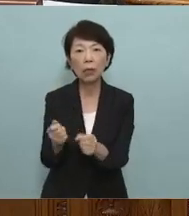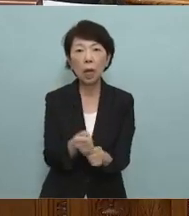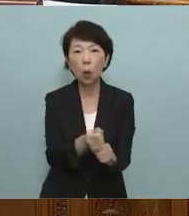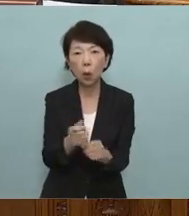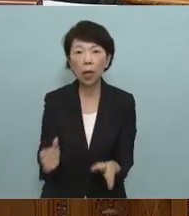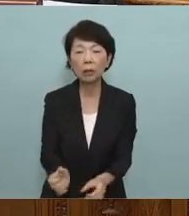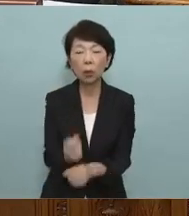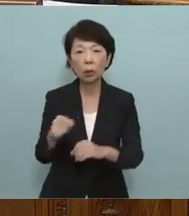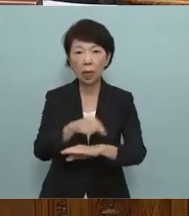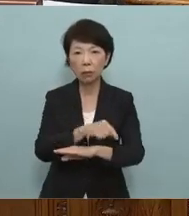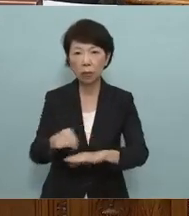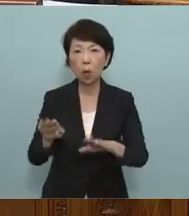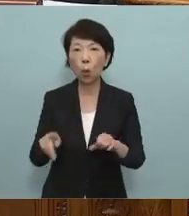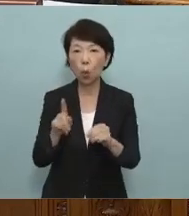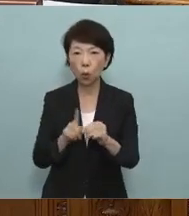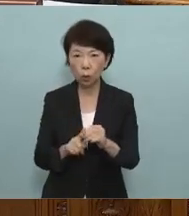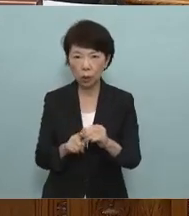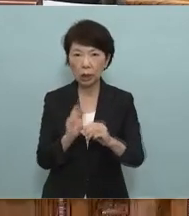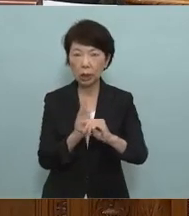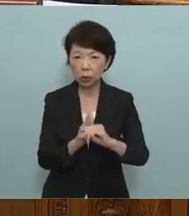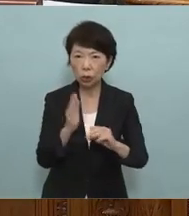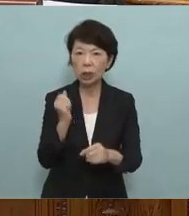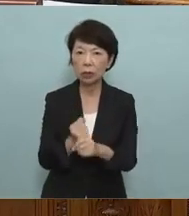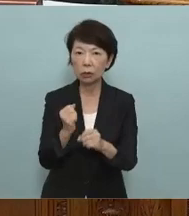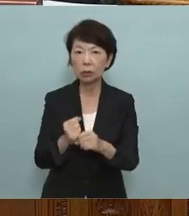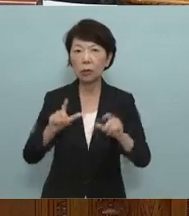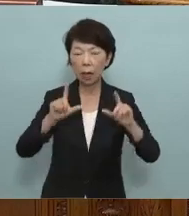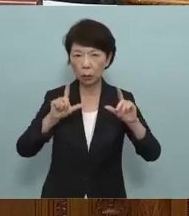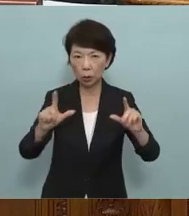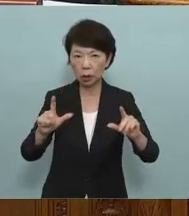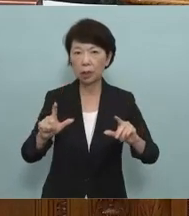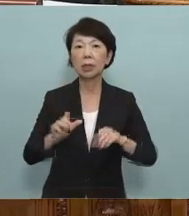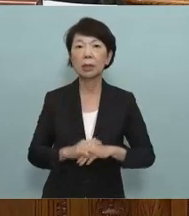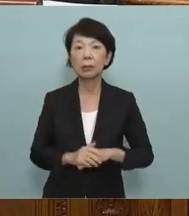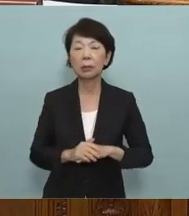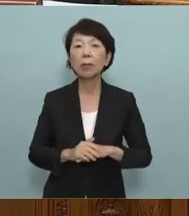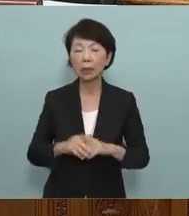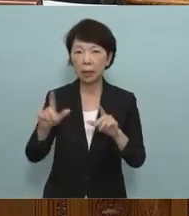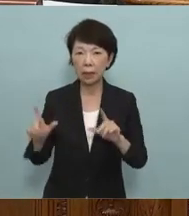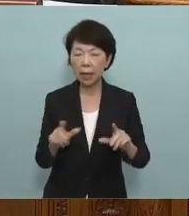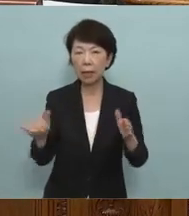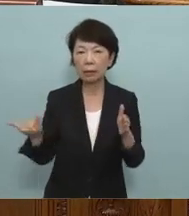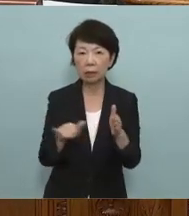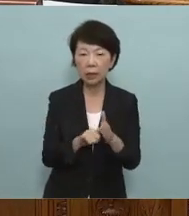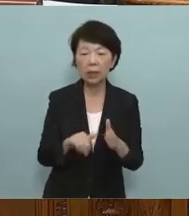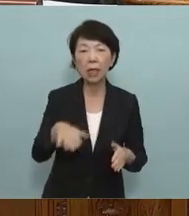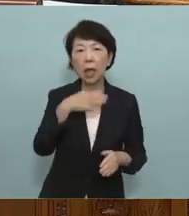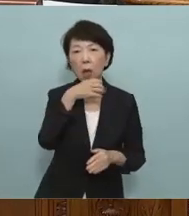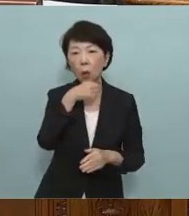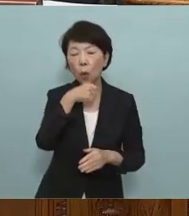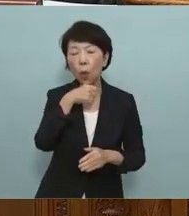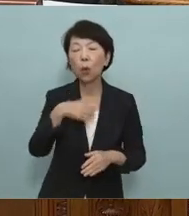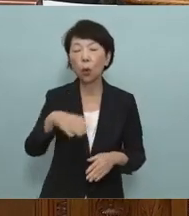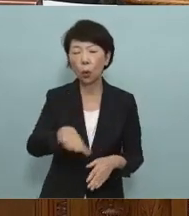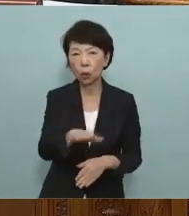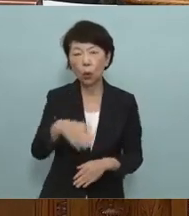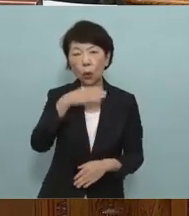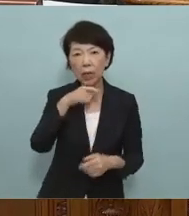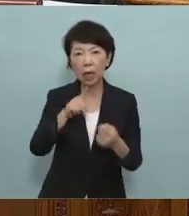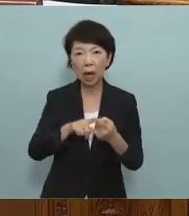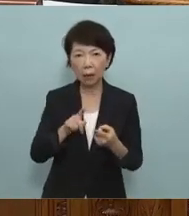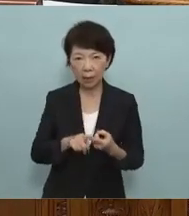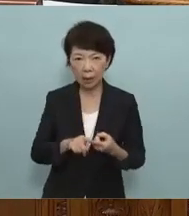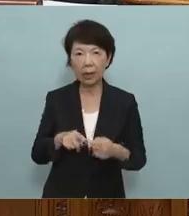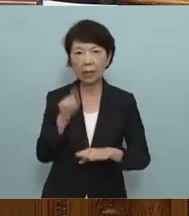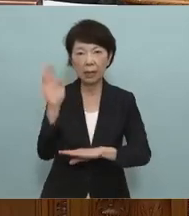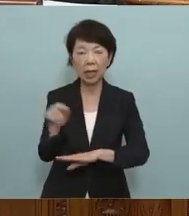ルプランを年内に策定・公表し、ライフステージや子どもの年齢に応じた支援の充実など、その実